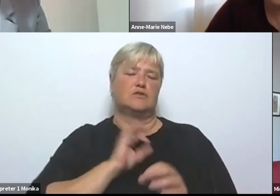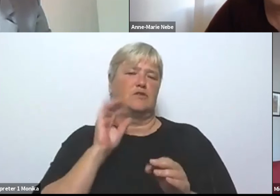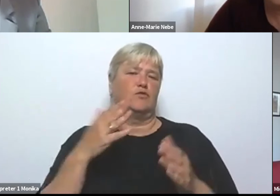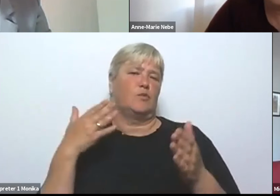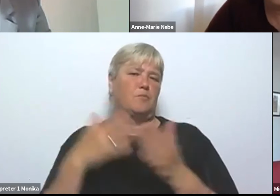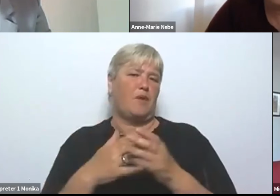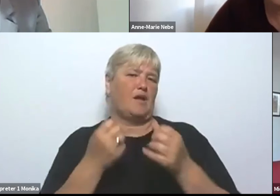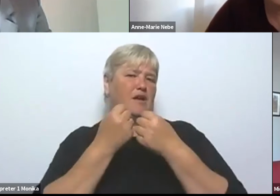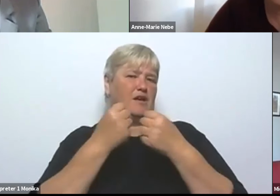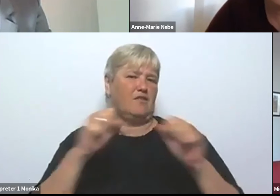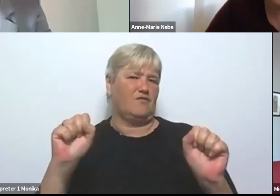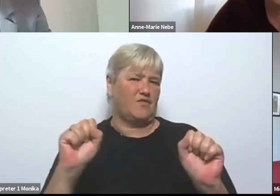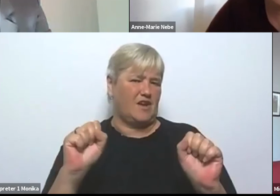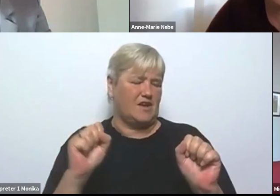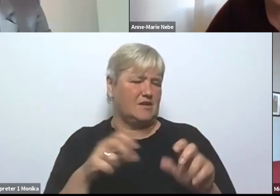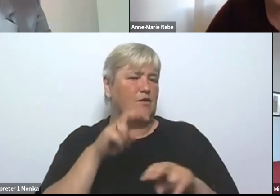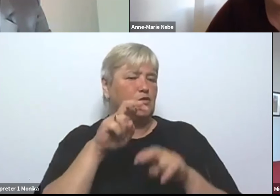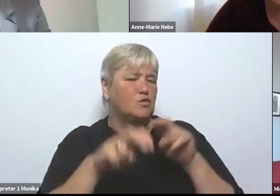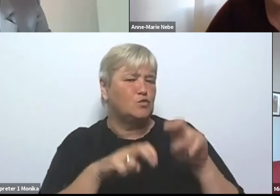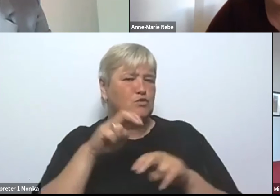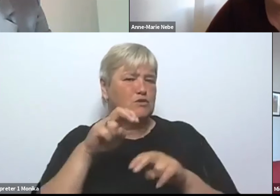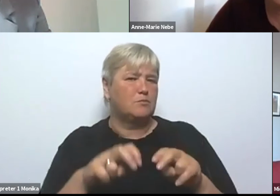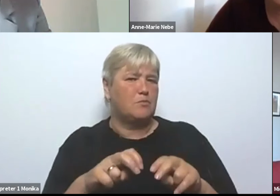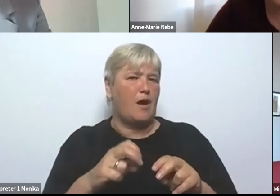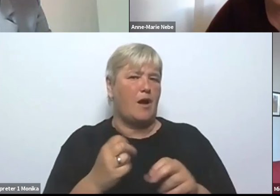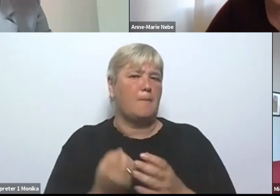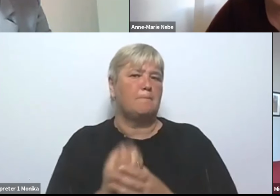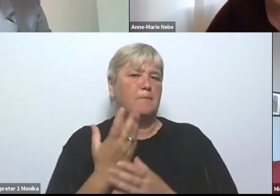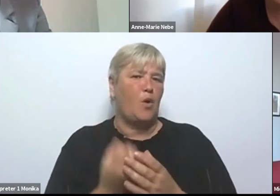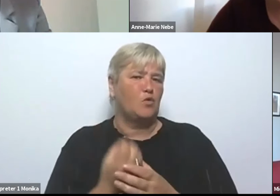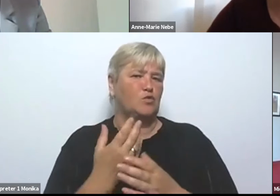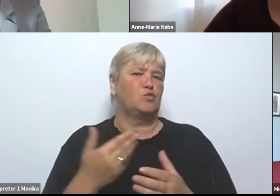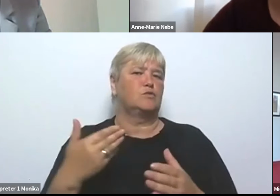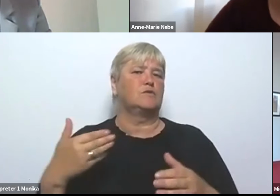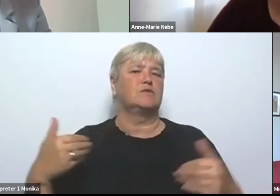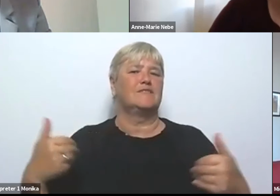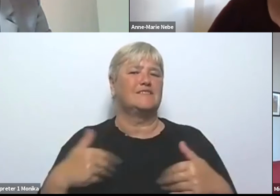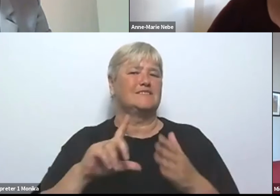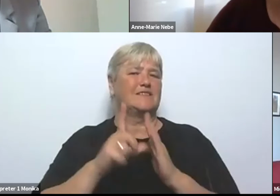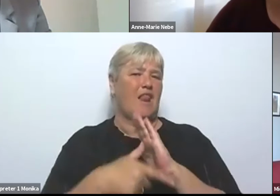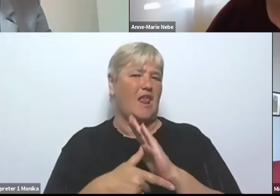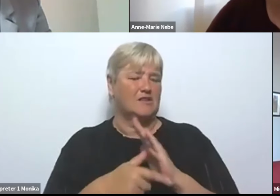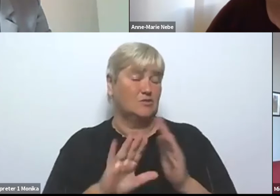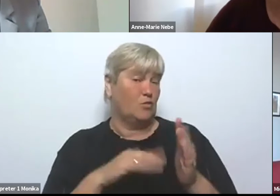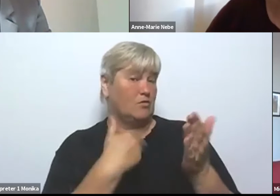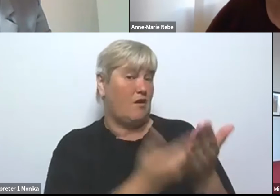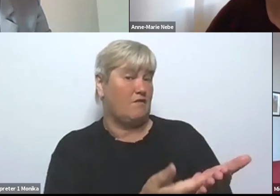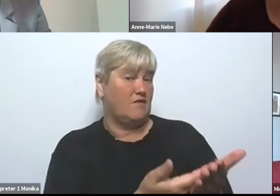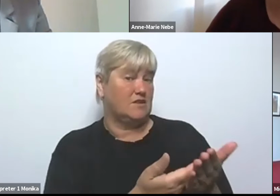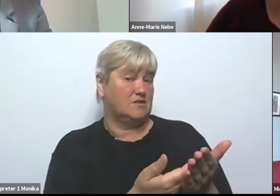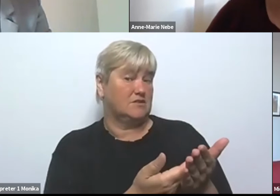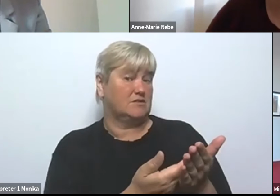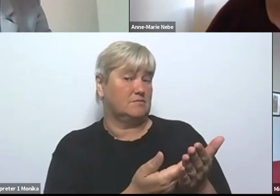und universellen nutzbarer Produkte und Dienstleistungen nachweisen können? Wir kennen es ja